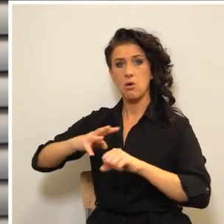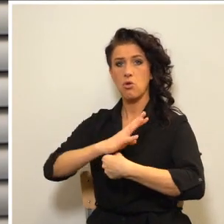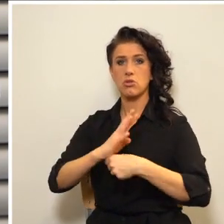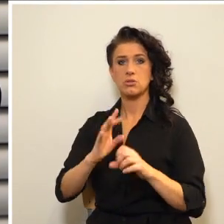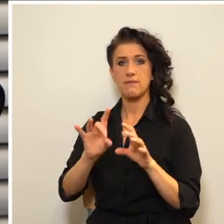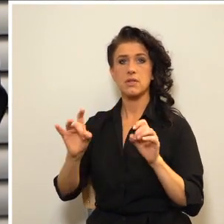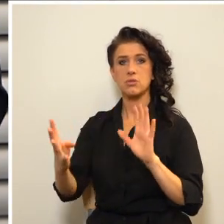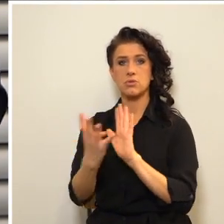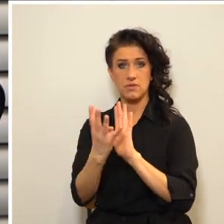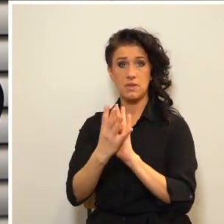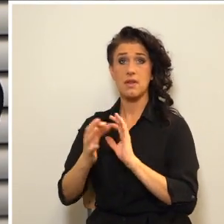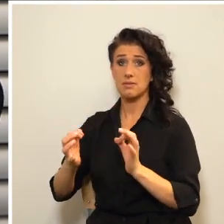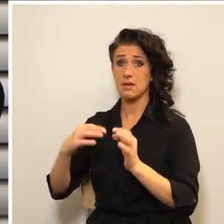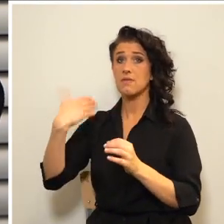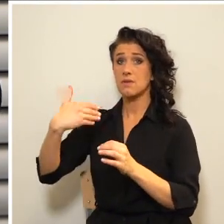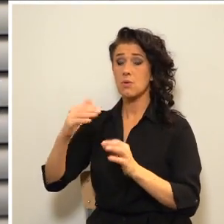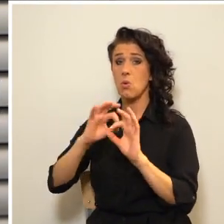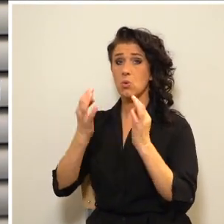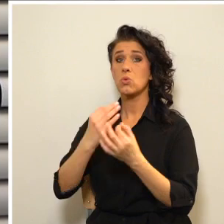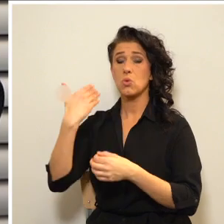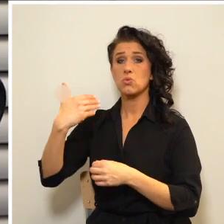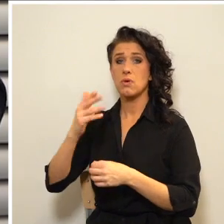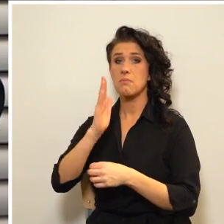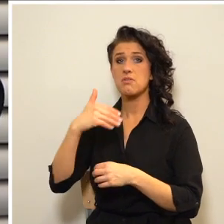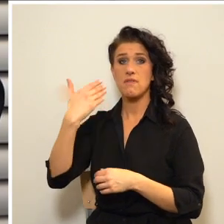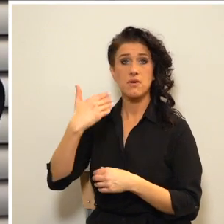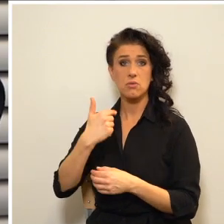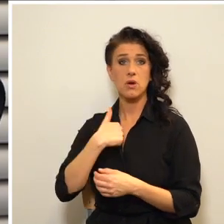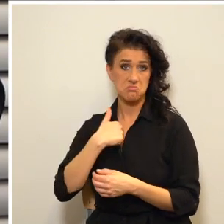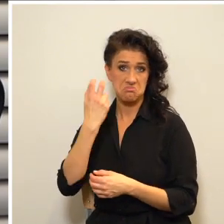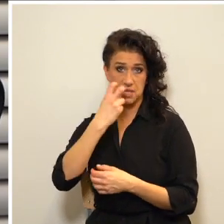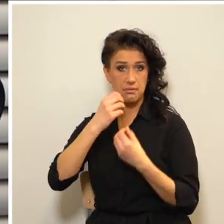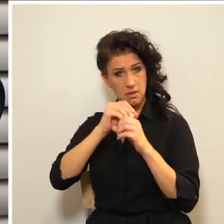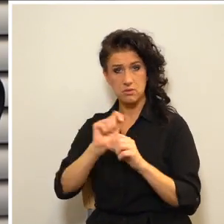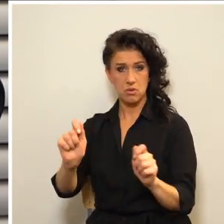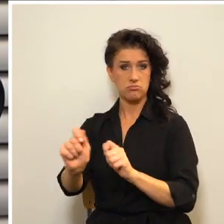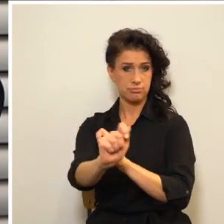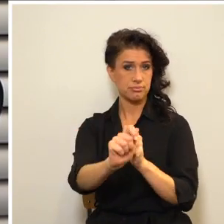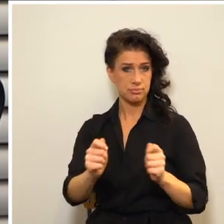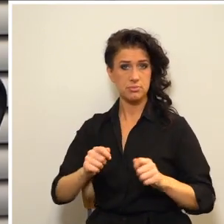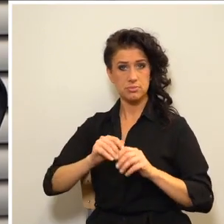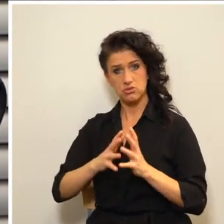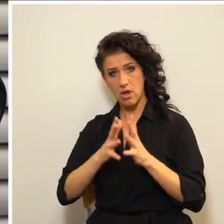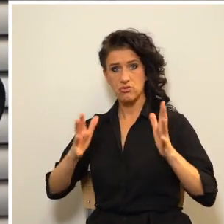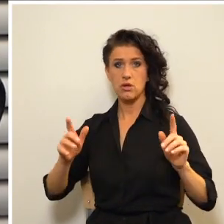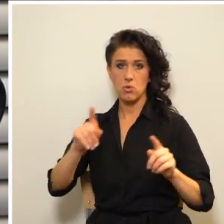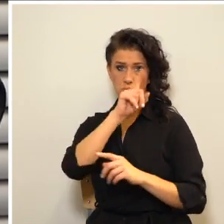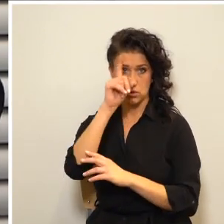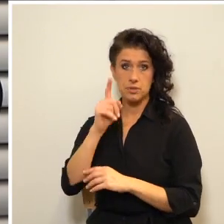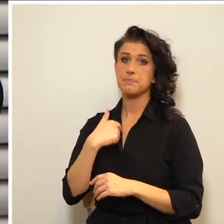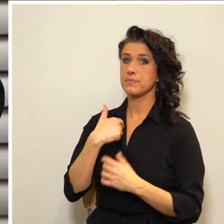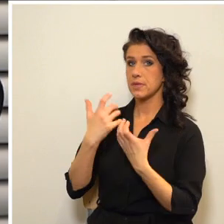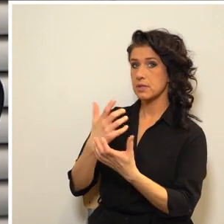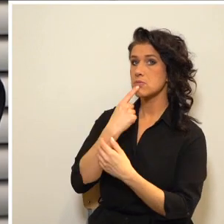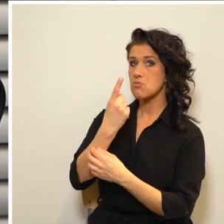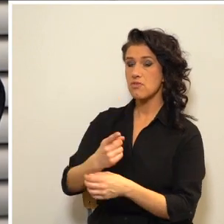Dyskusja teraz będę miał taki wykład ogólnouniwersytecki tym będziemy może zainteresuje Myślę że grają Natomiast chcę powiedzieć o badaniach socjomedyczne